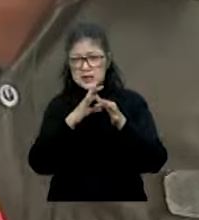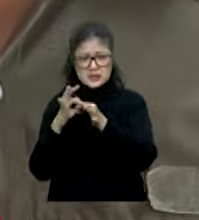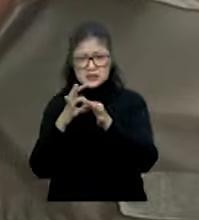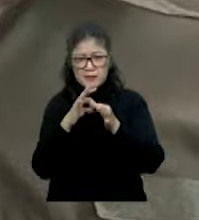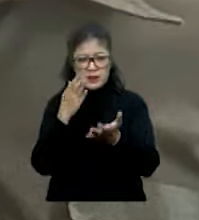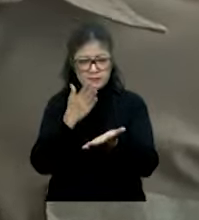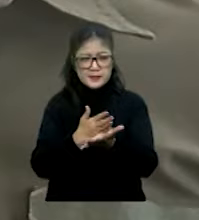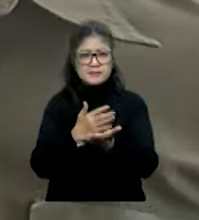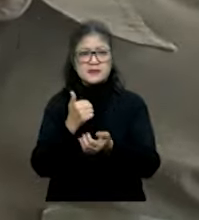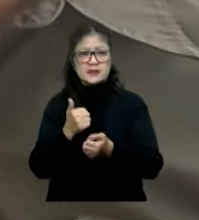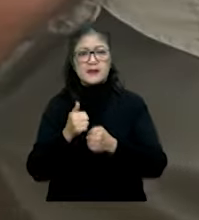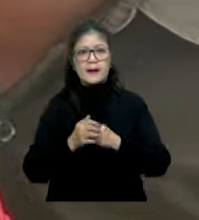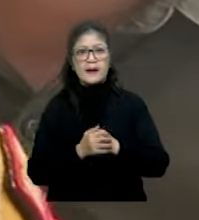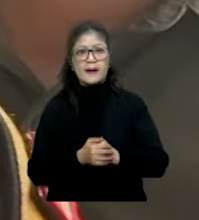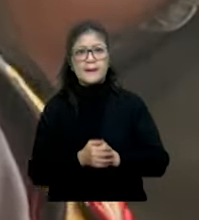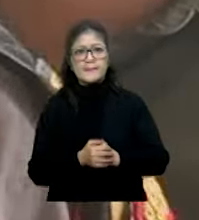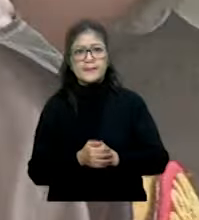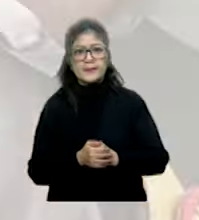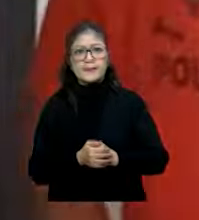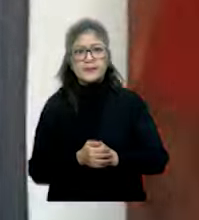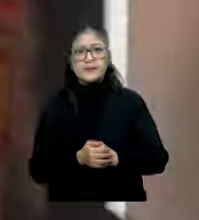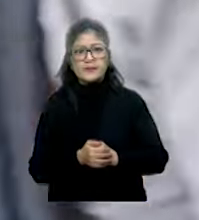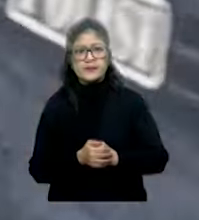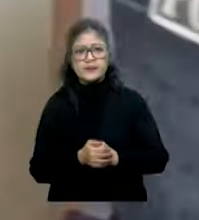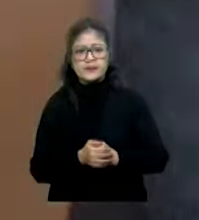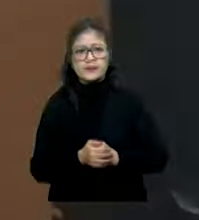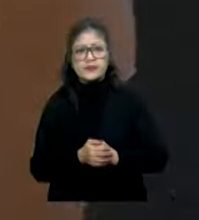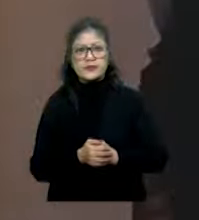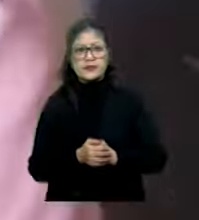akan berada di bandara.